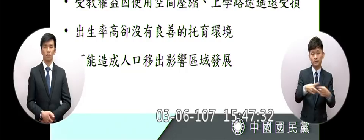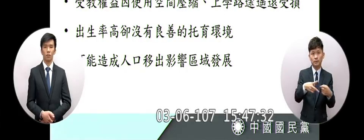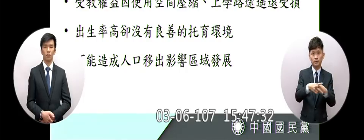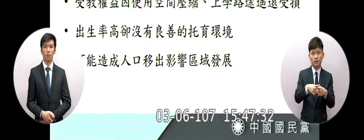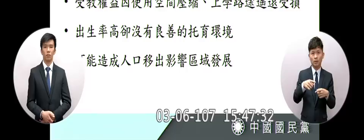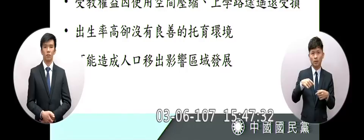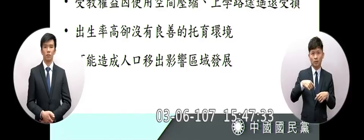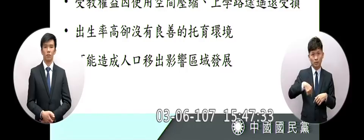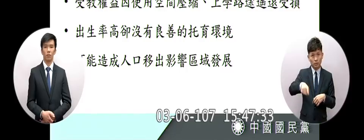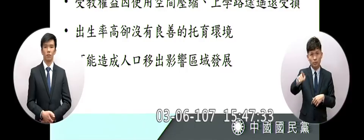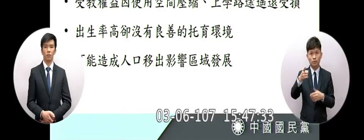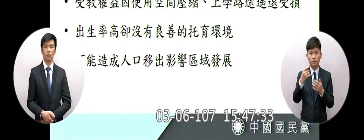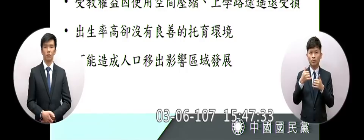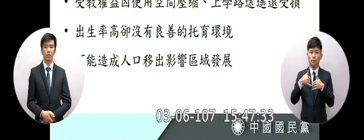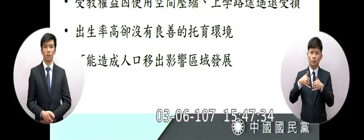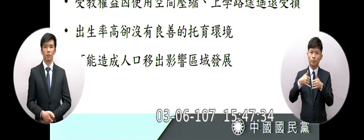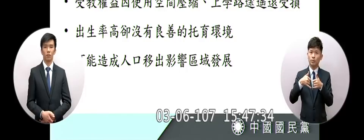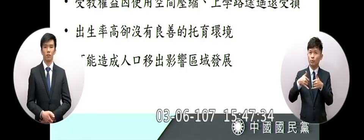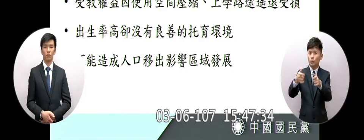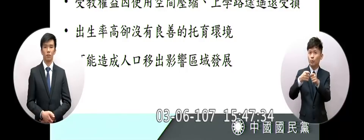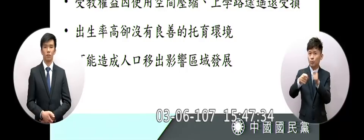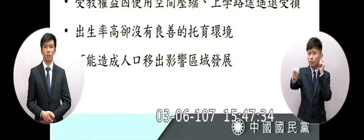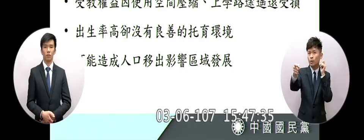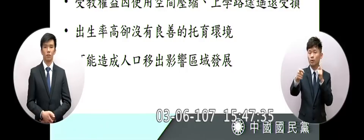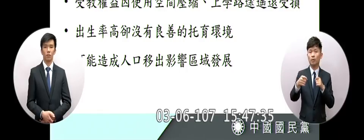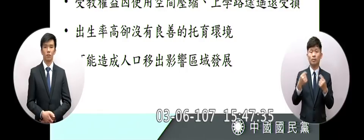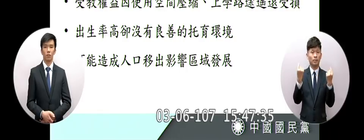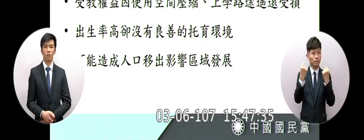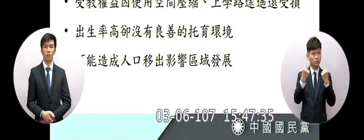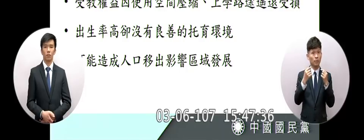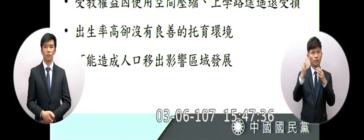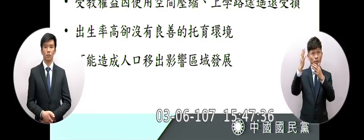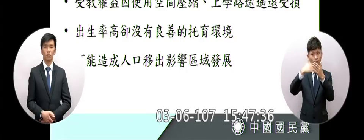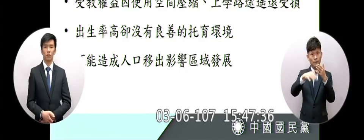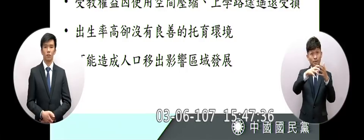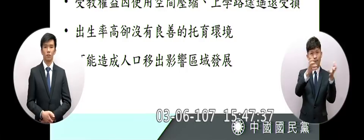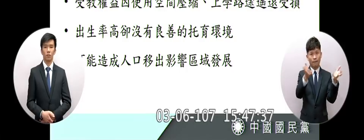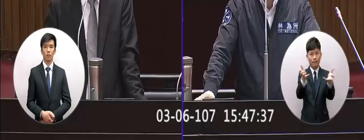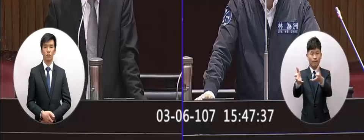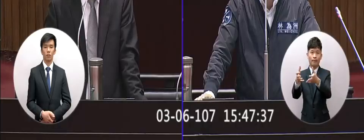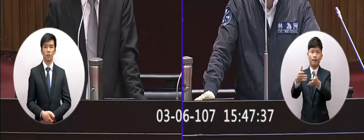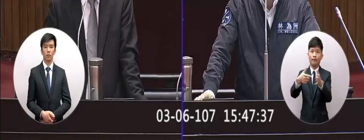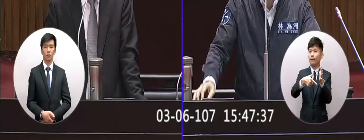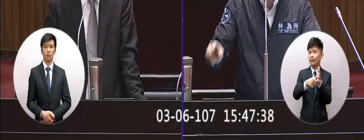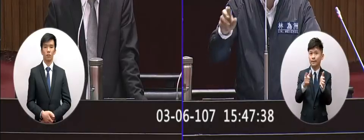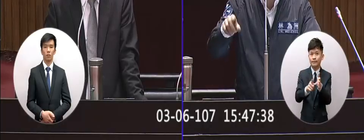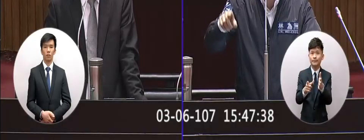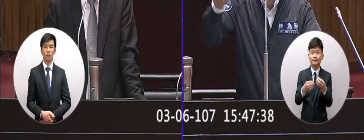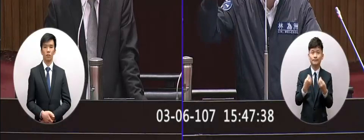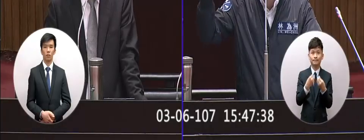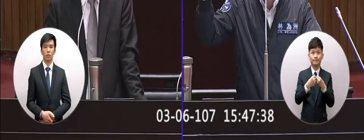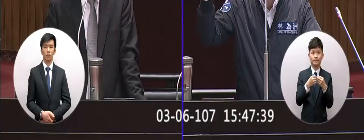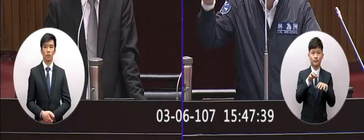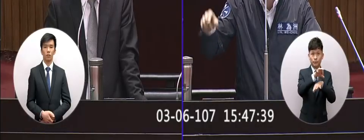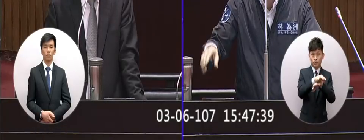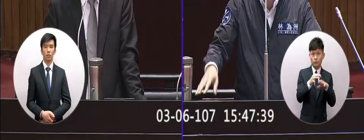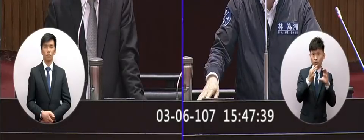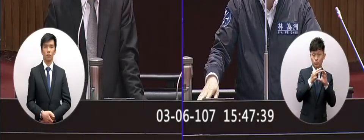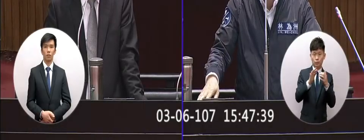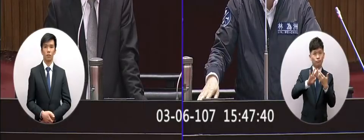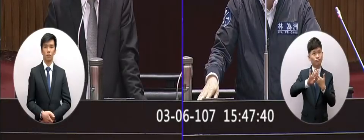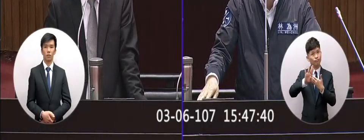小学我们那边我讲那边的例子，因为学校盖来不及，所以都要到学区以外